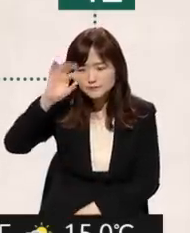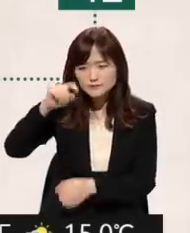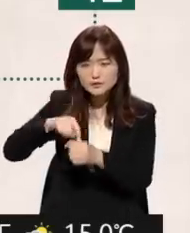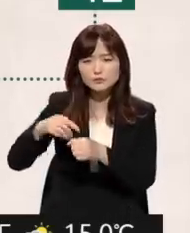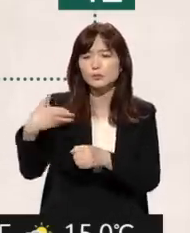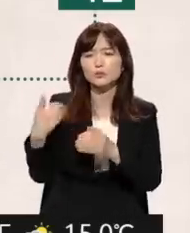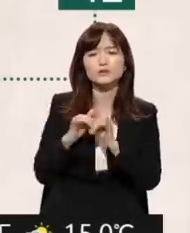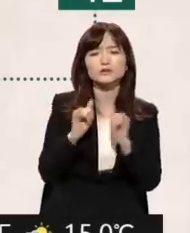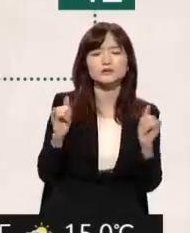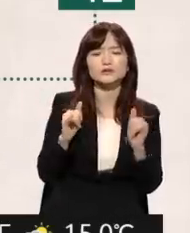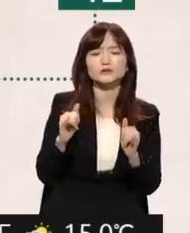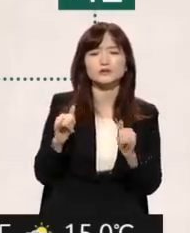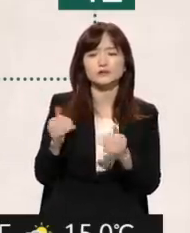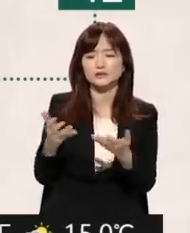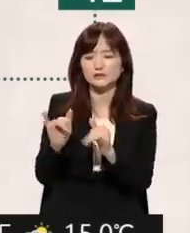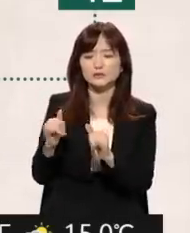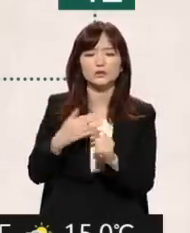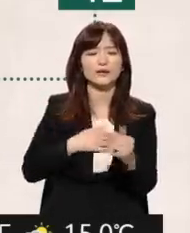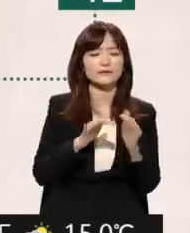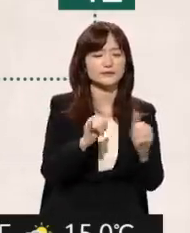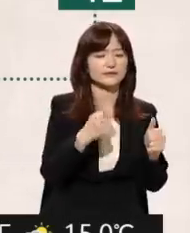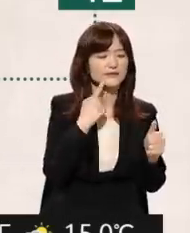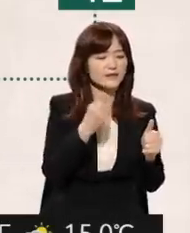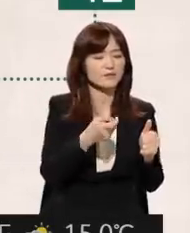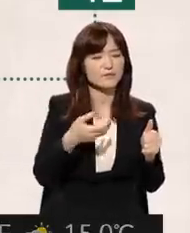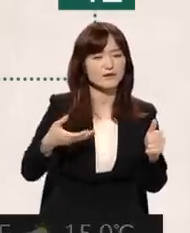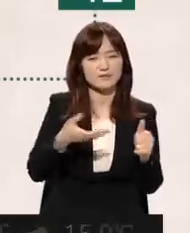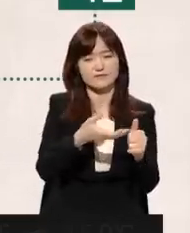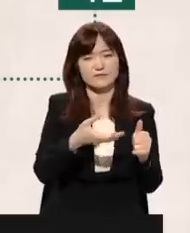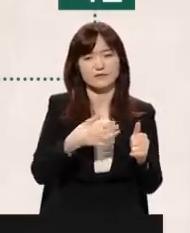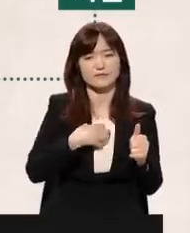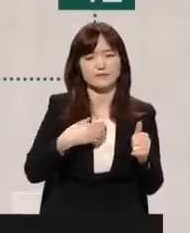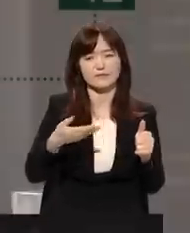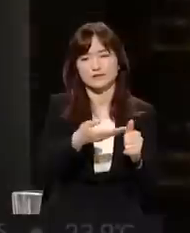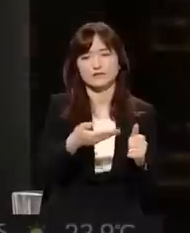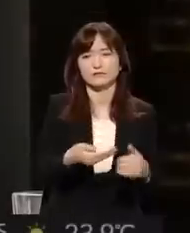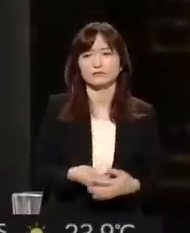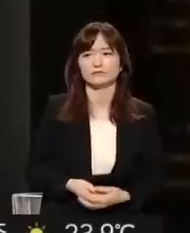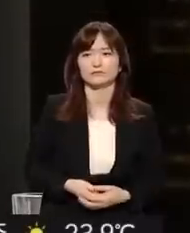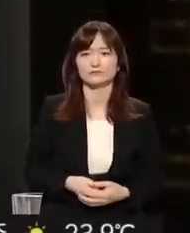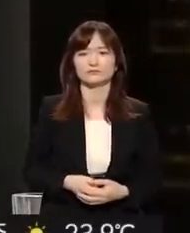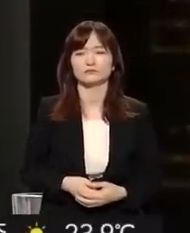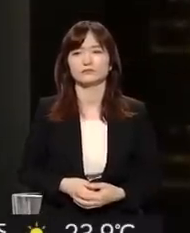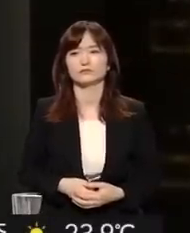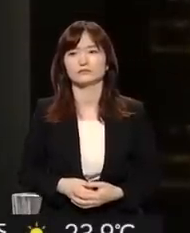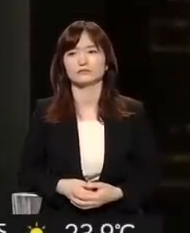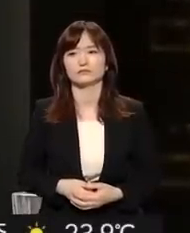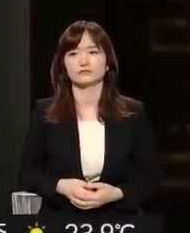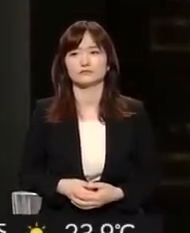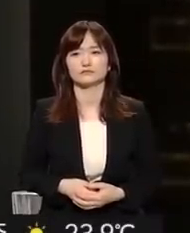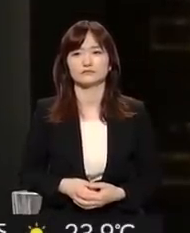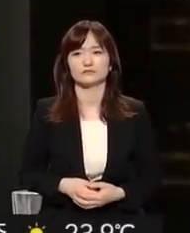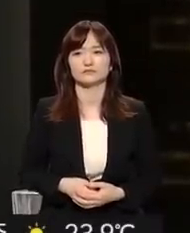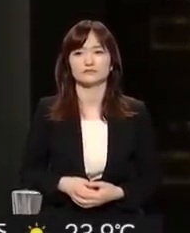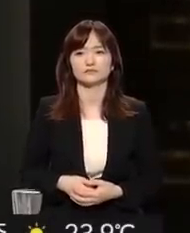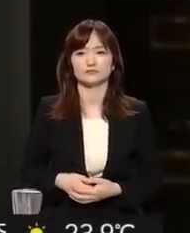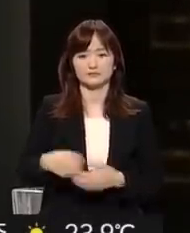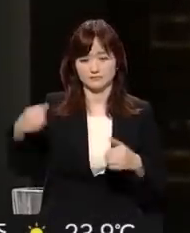직원의 지인들을 협박을 했던 겁니다. 자, 가해자는 분명 저희 회사 직원이 150억 들고